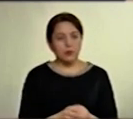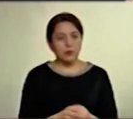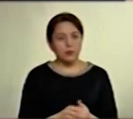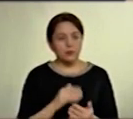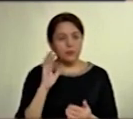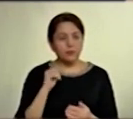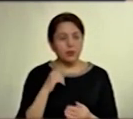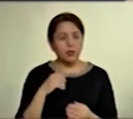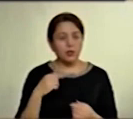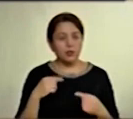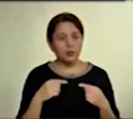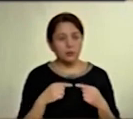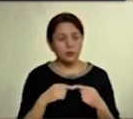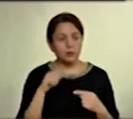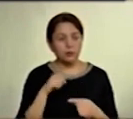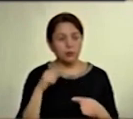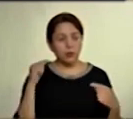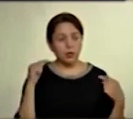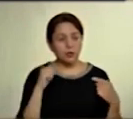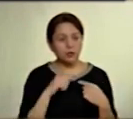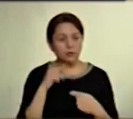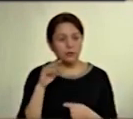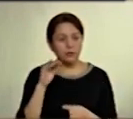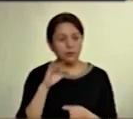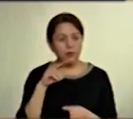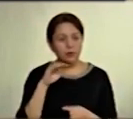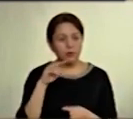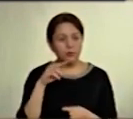Va albatta, bu qarshilik Filip II'ni